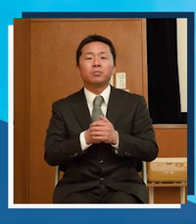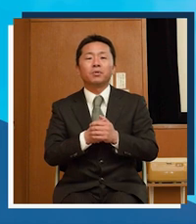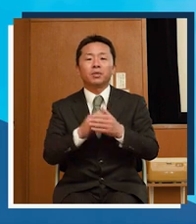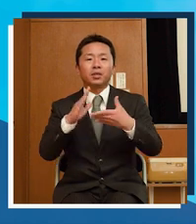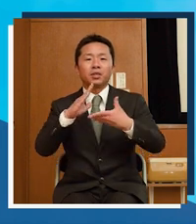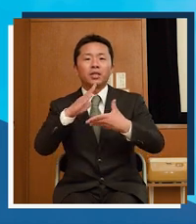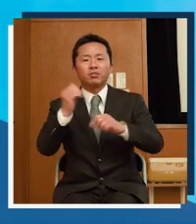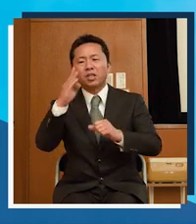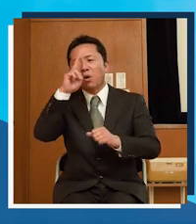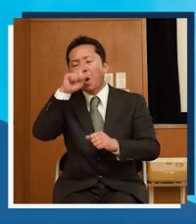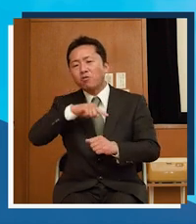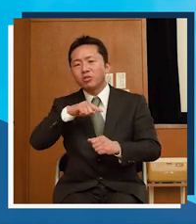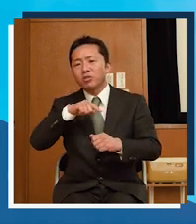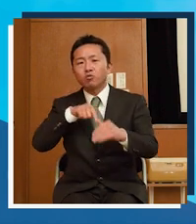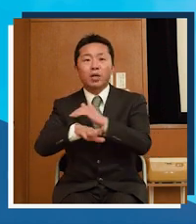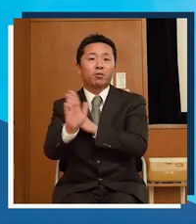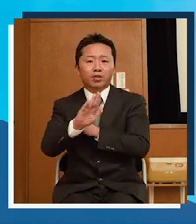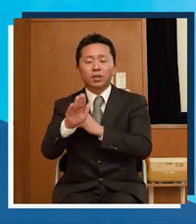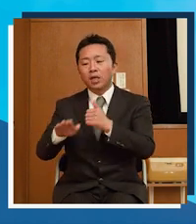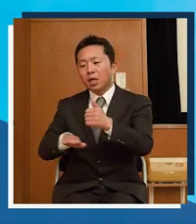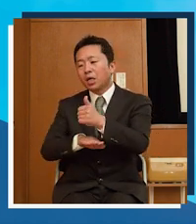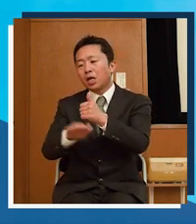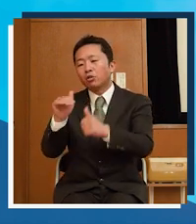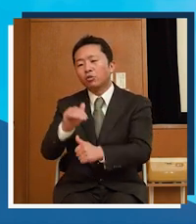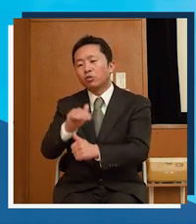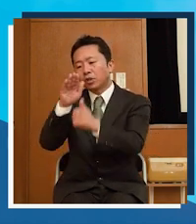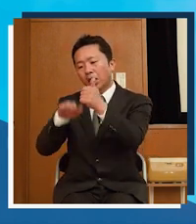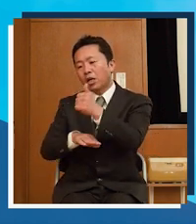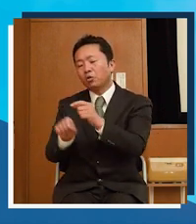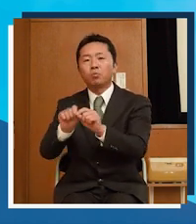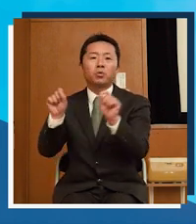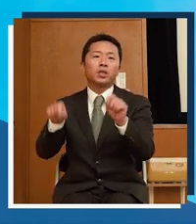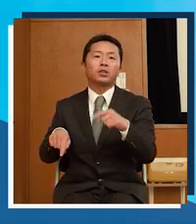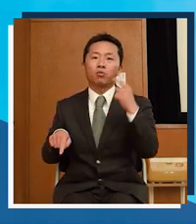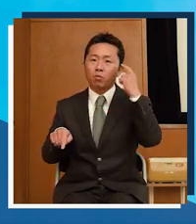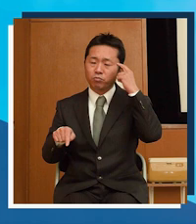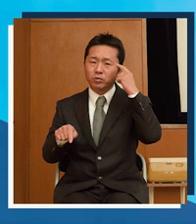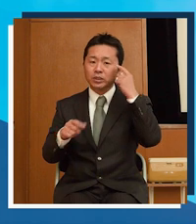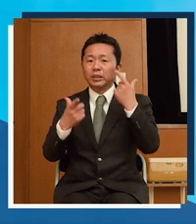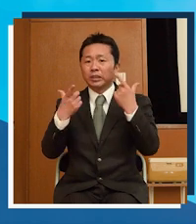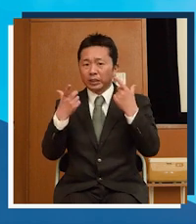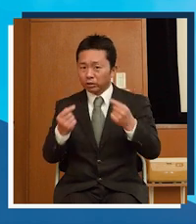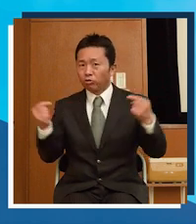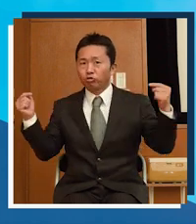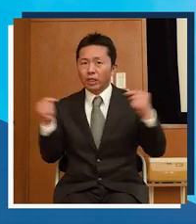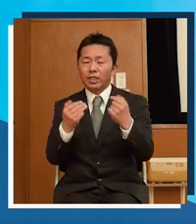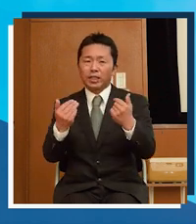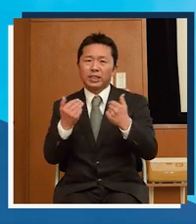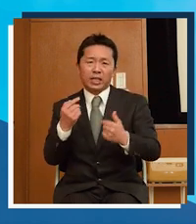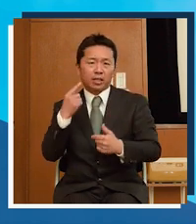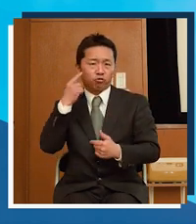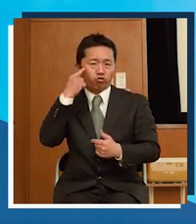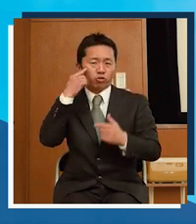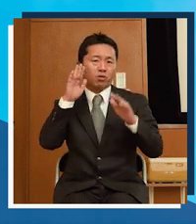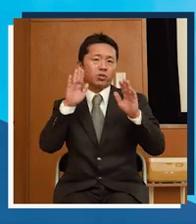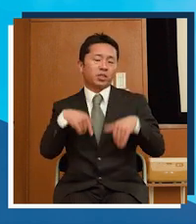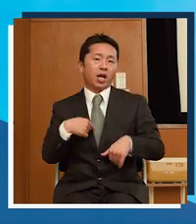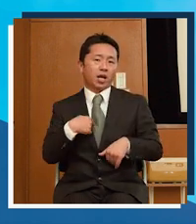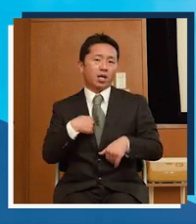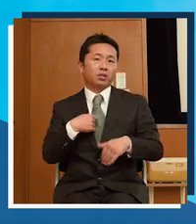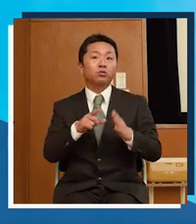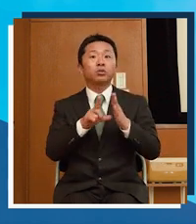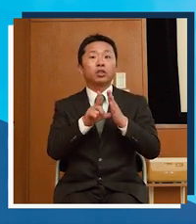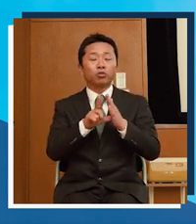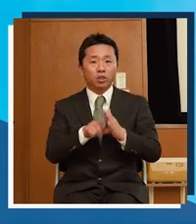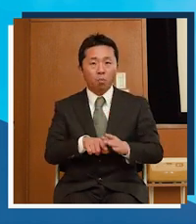学生が悪いわけじゃなくてそういう環境で育ったっていうのもあるんですけどやっぱりもっと伝えていけなければいけないなっていうのを痛感しましたでもそんな中で